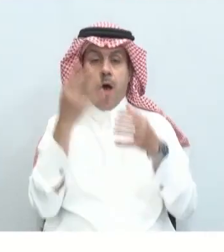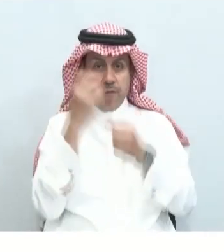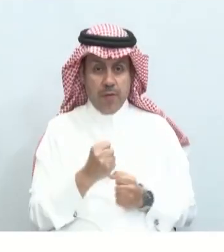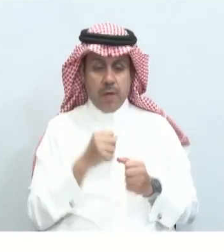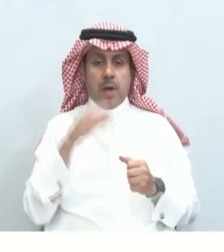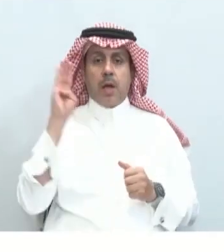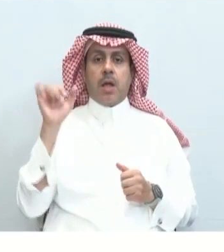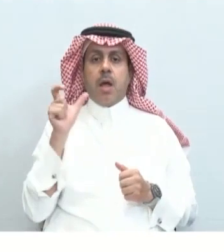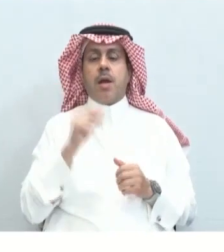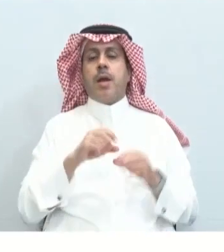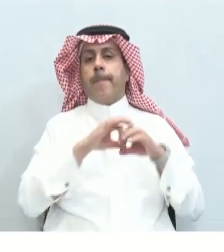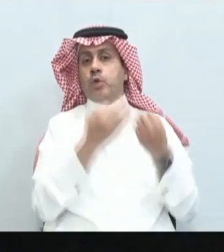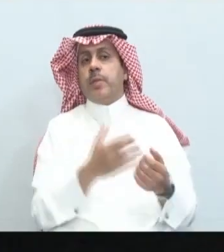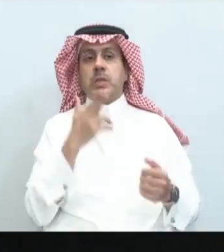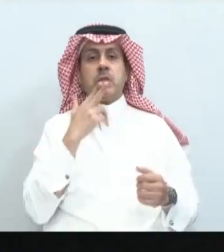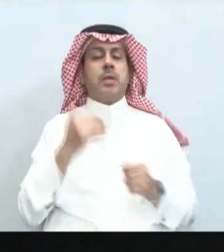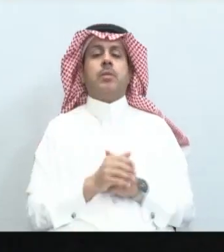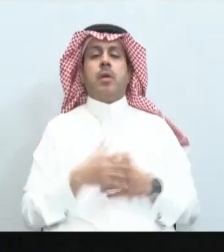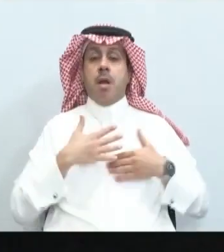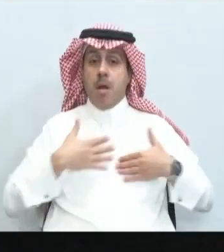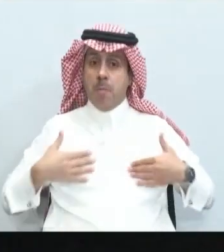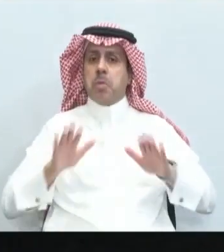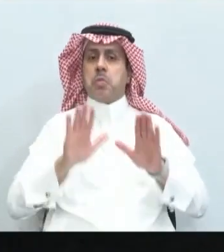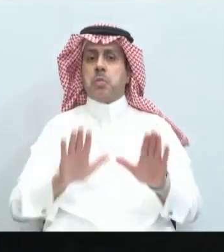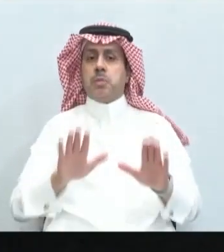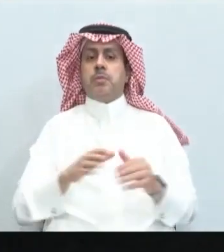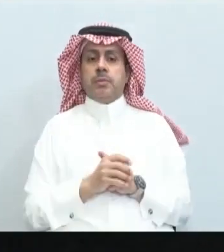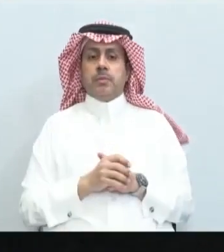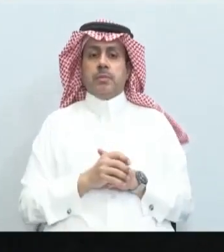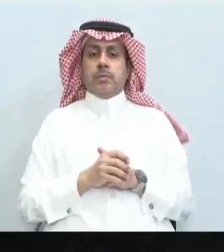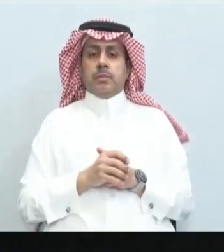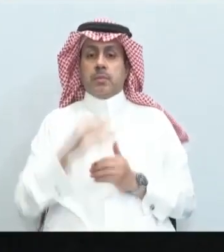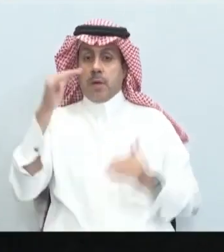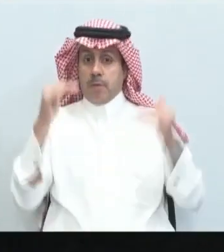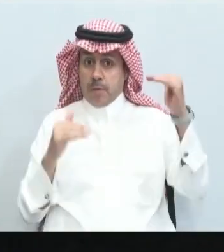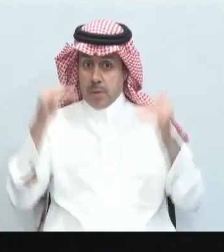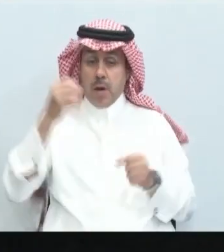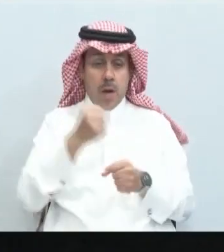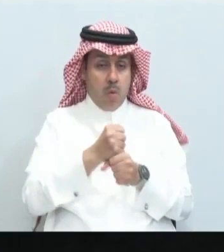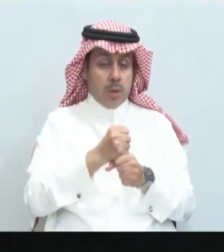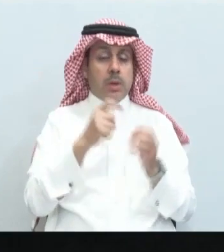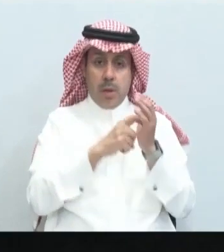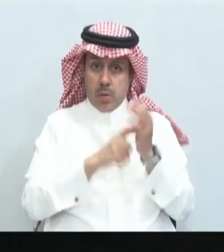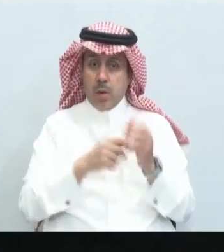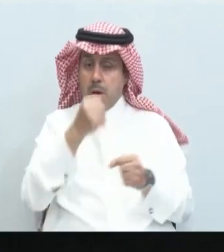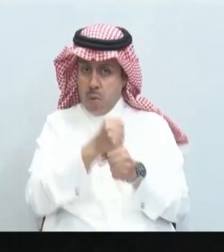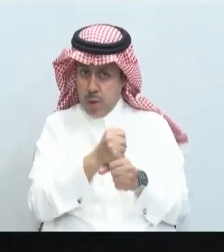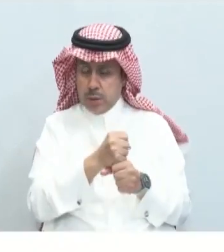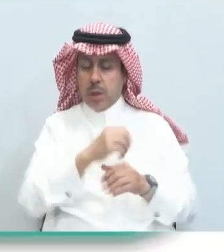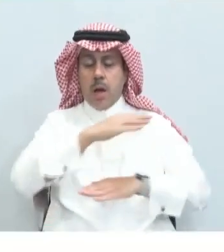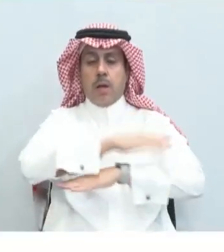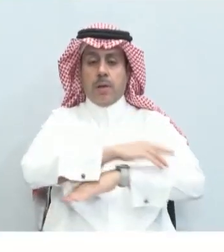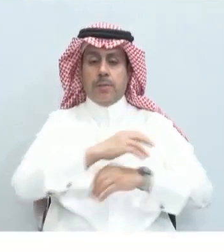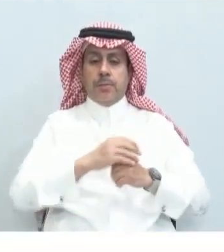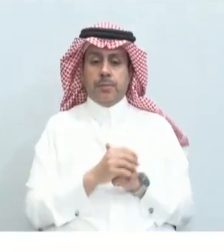المجتمع وسلامته وايضا جانب الامن والاستقرار فهذا هو الفرق بين القواعد القانونيه والقواعد الاخلاقيه